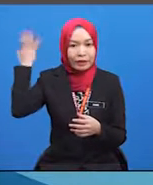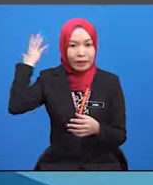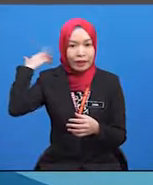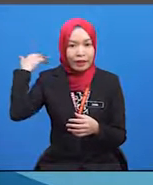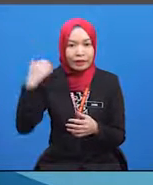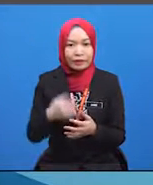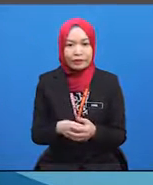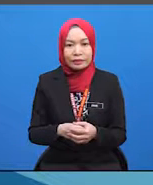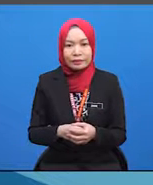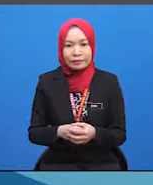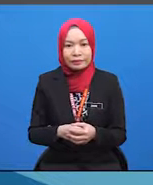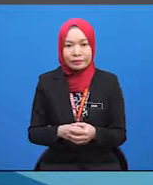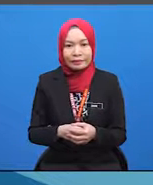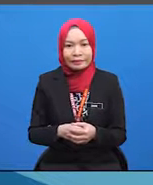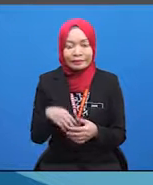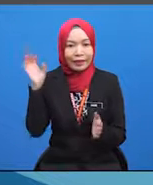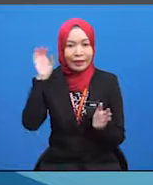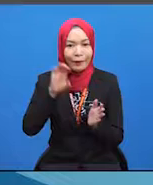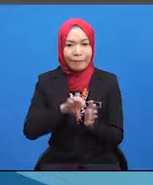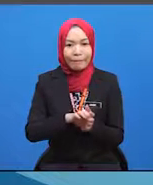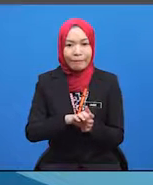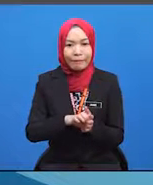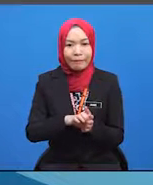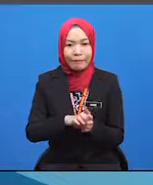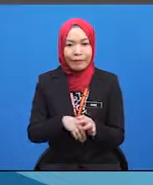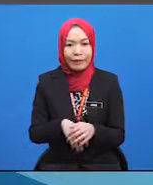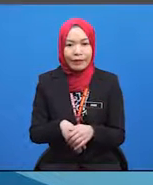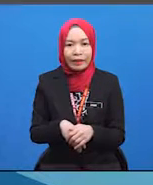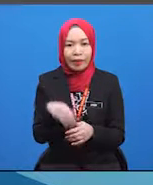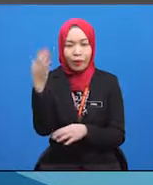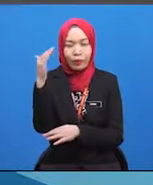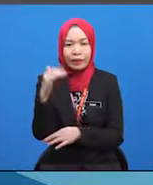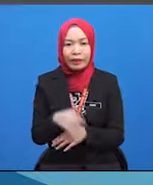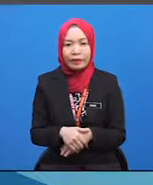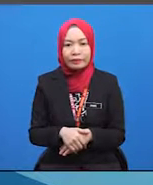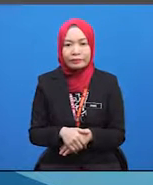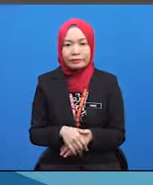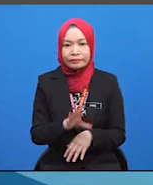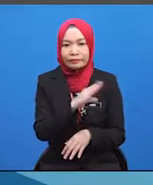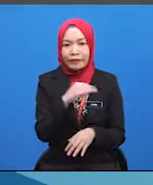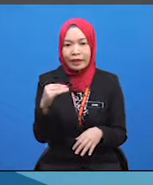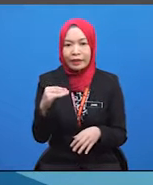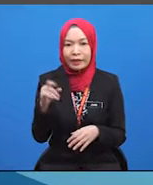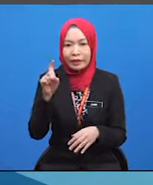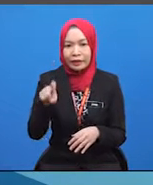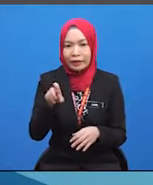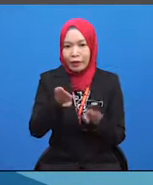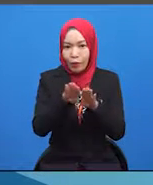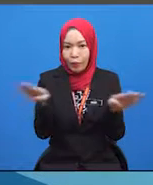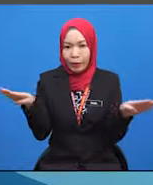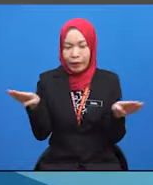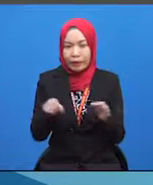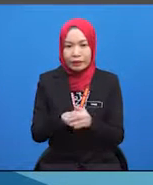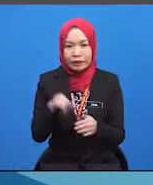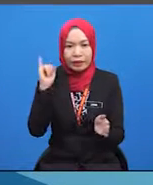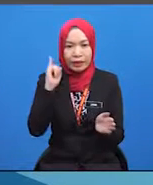imej latar belakang hutan dan setelah memilih, tekan Open. Imej latar